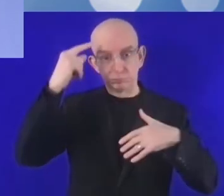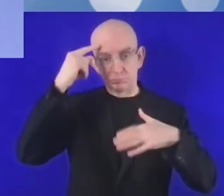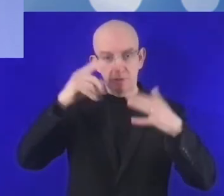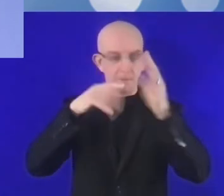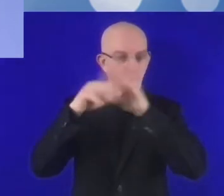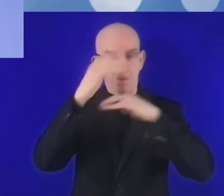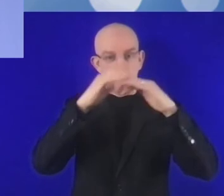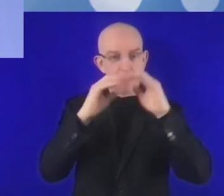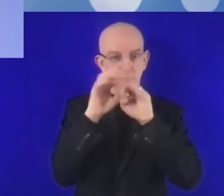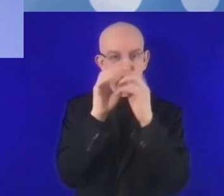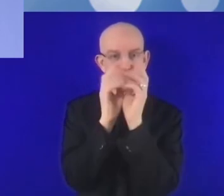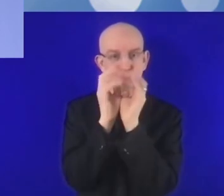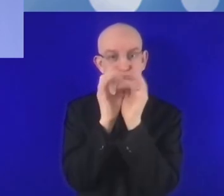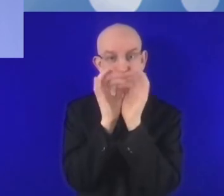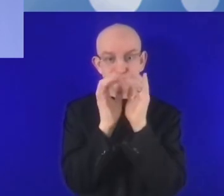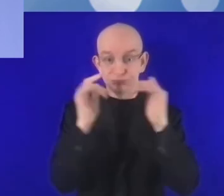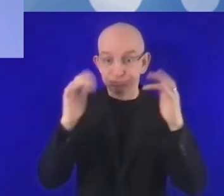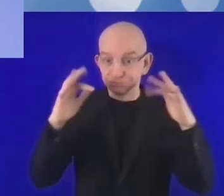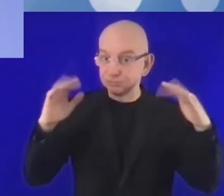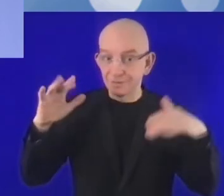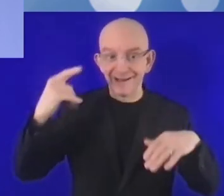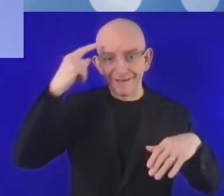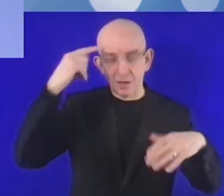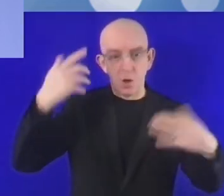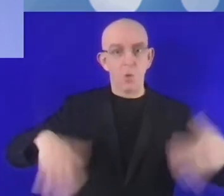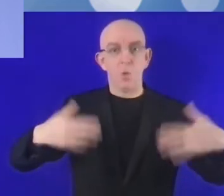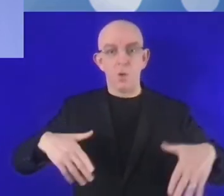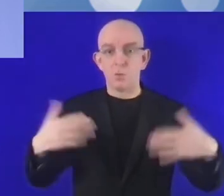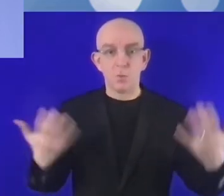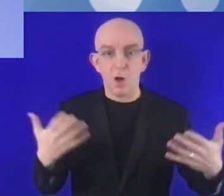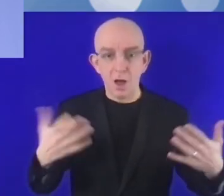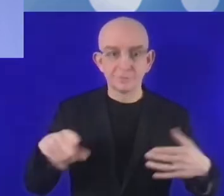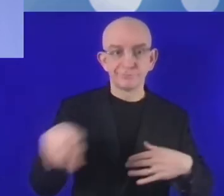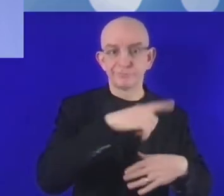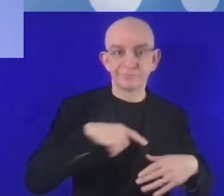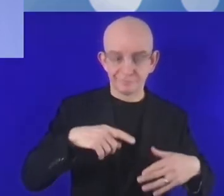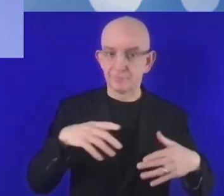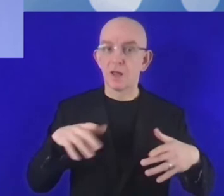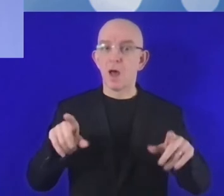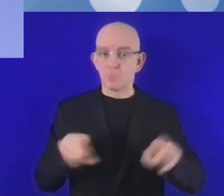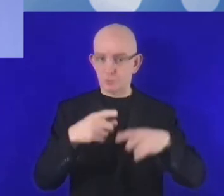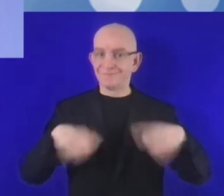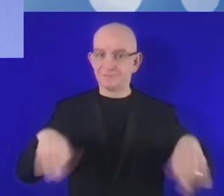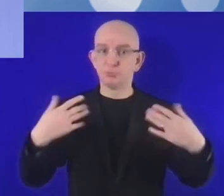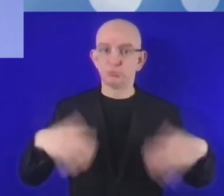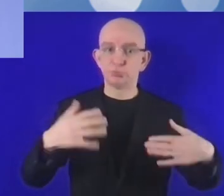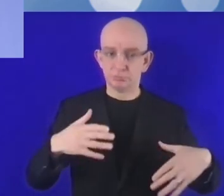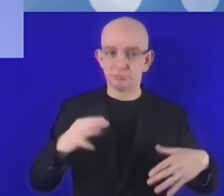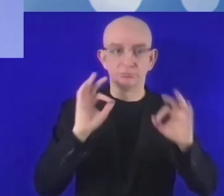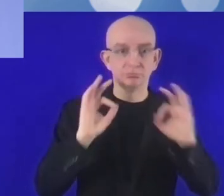absolument ahurissante. Plus meilleure est la musique que nous écoutons, meilleures